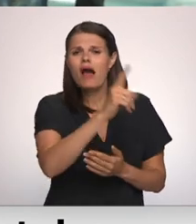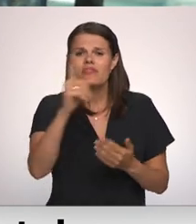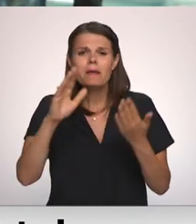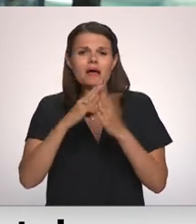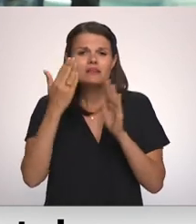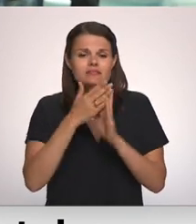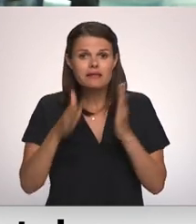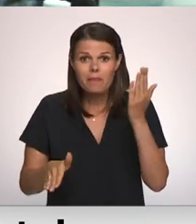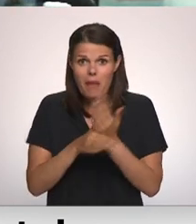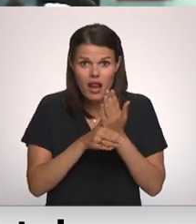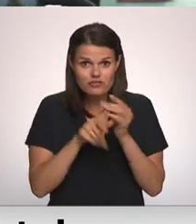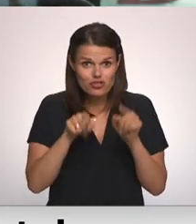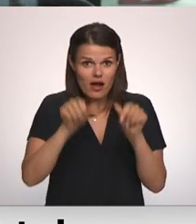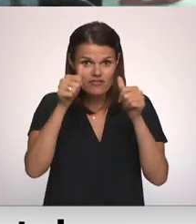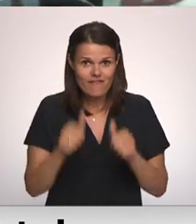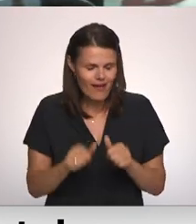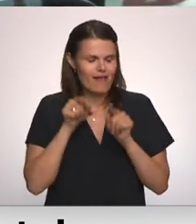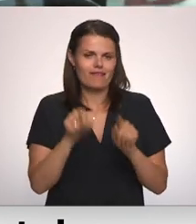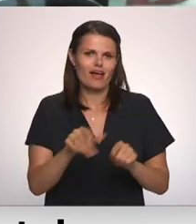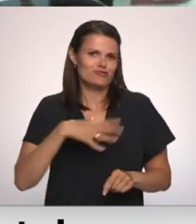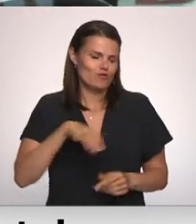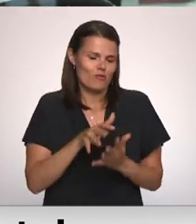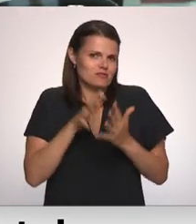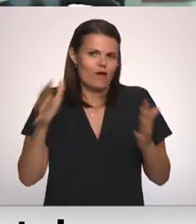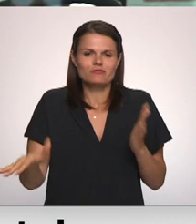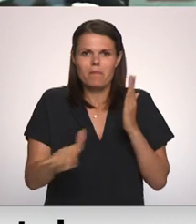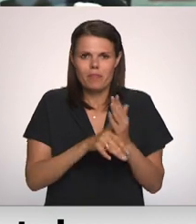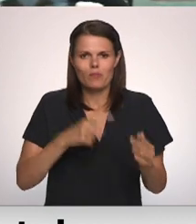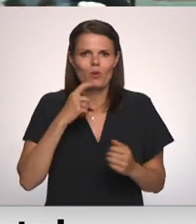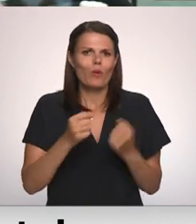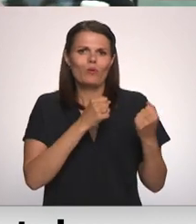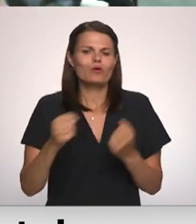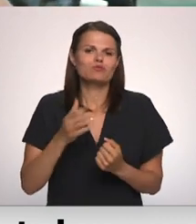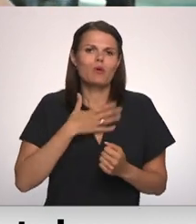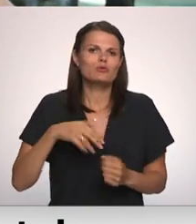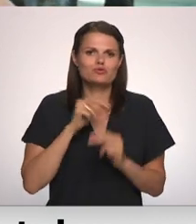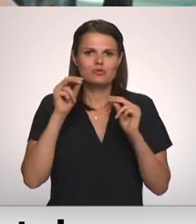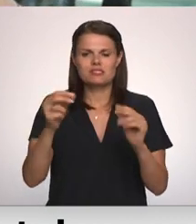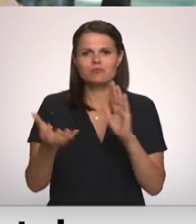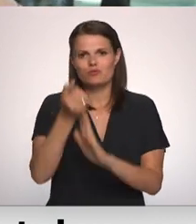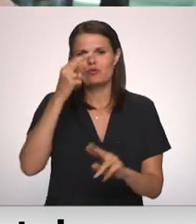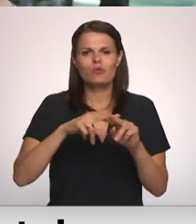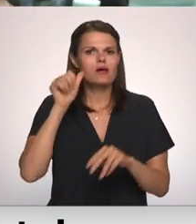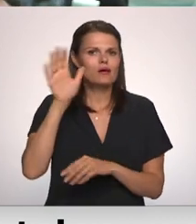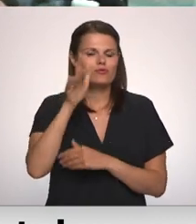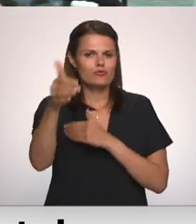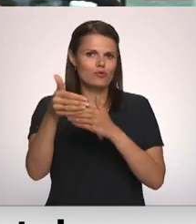palīdzēs, ticiet man, tas mums tikai palīdzēs. Nostiprinās mūsu ticību uzvarai un ar katru dienu tuvinās